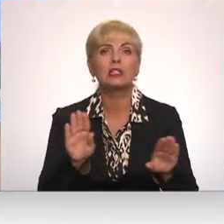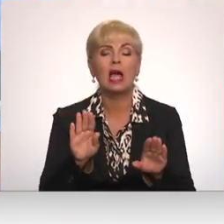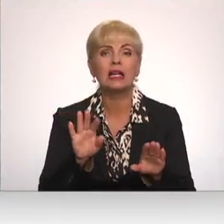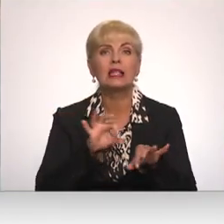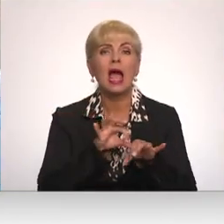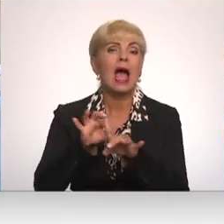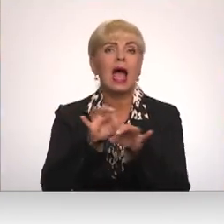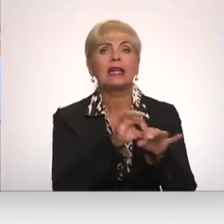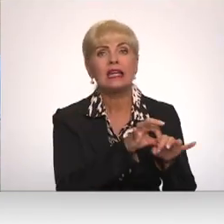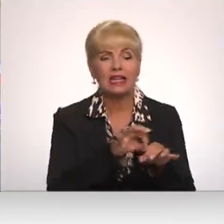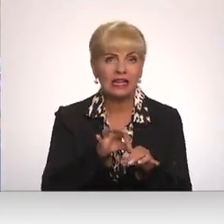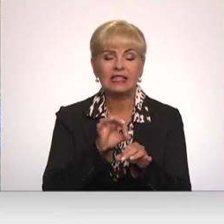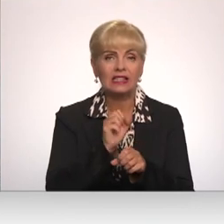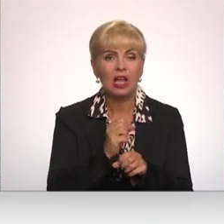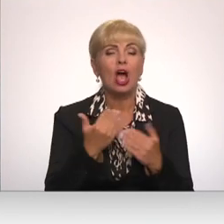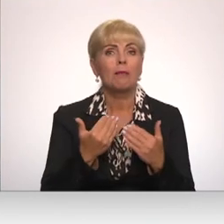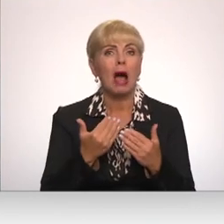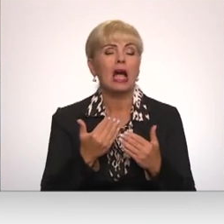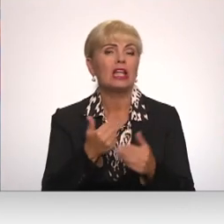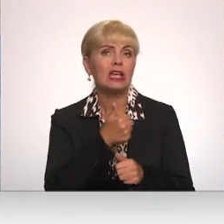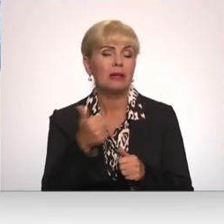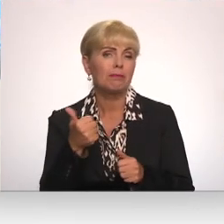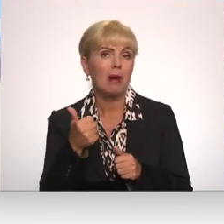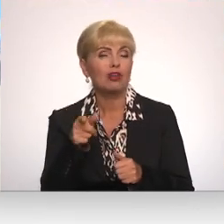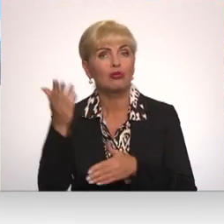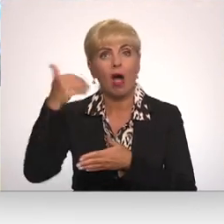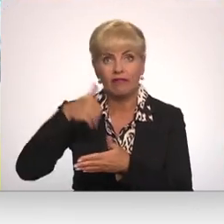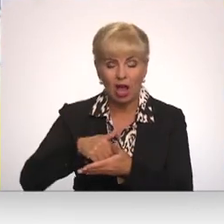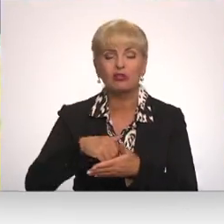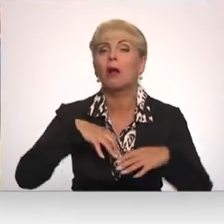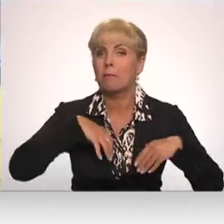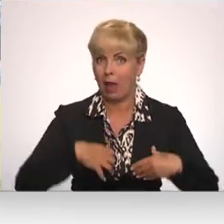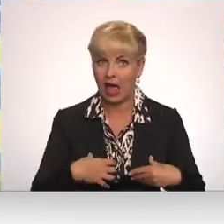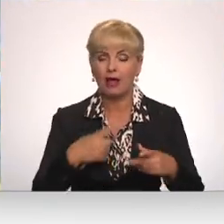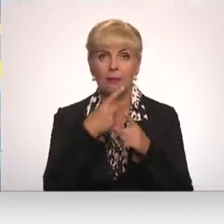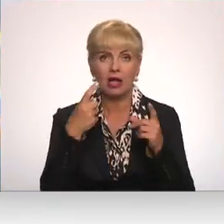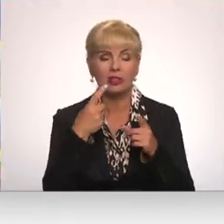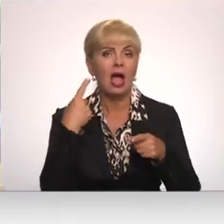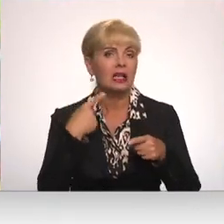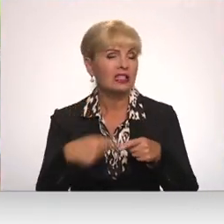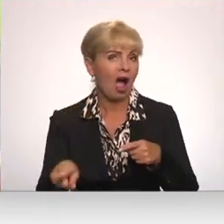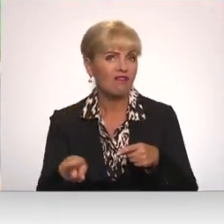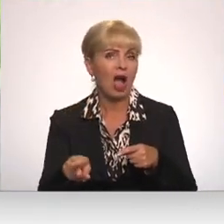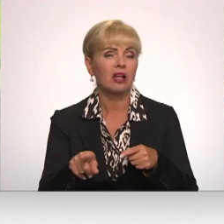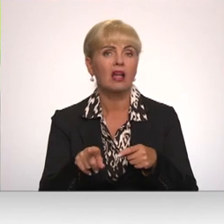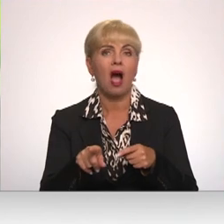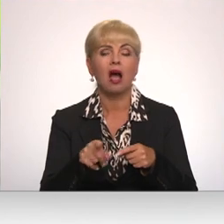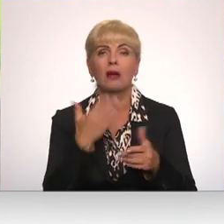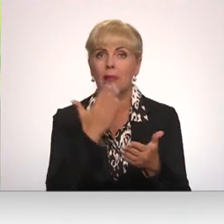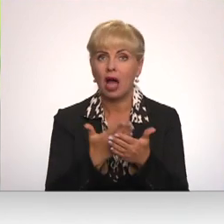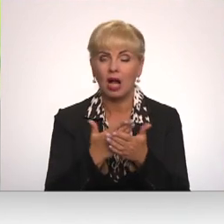ļoti tuvas. Un šodienas vēsture man ar bēdām ir jāatzīst, ka rāda pretējo, ka cilvēks nav mācījies